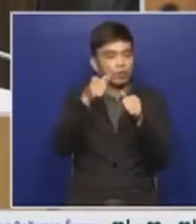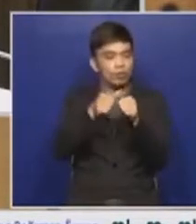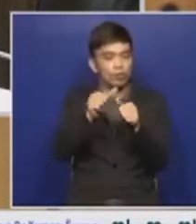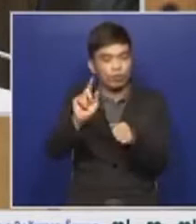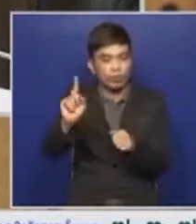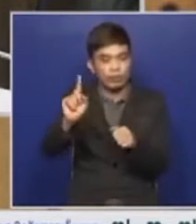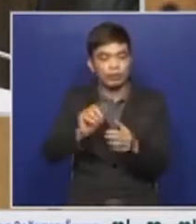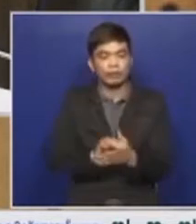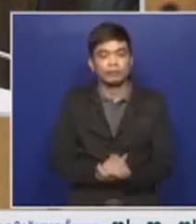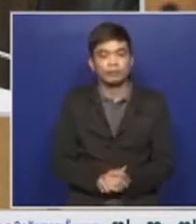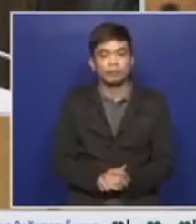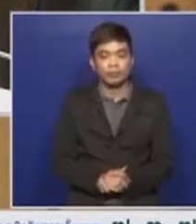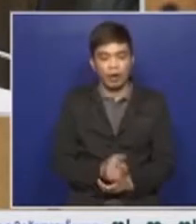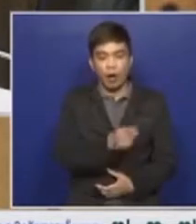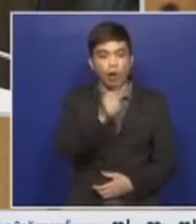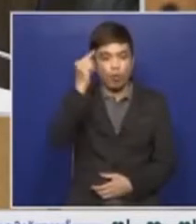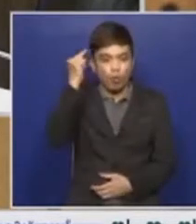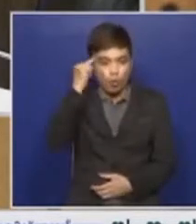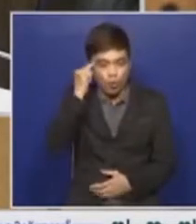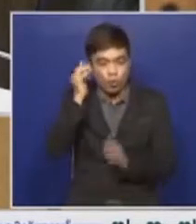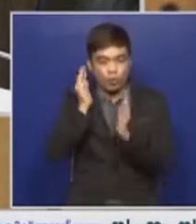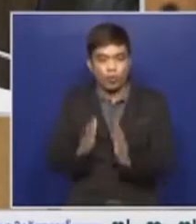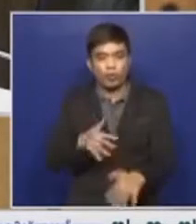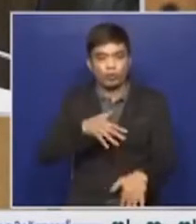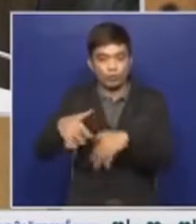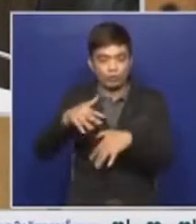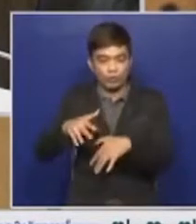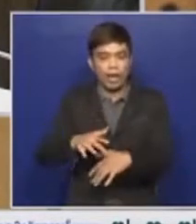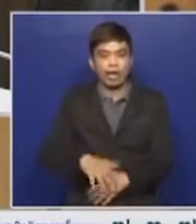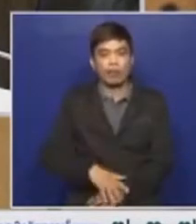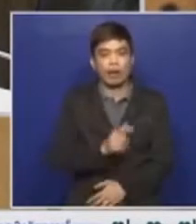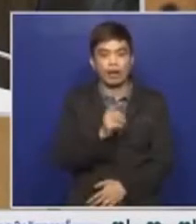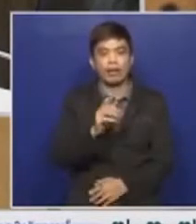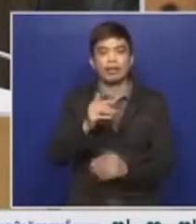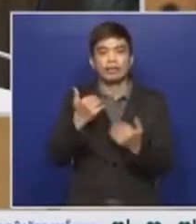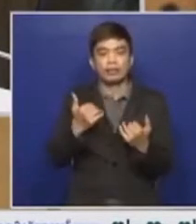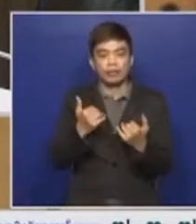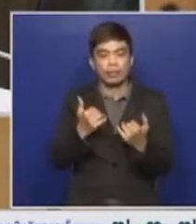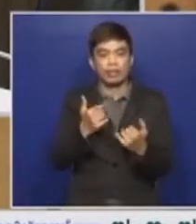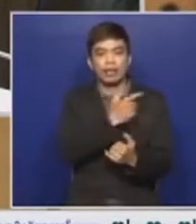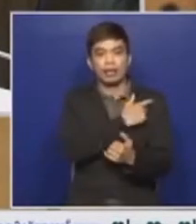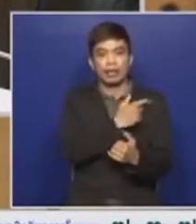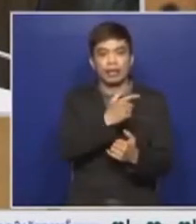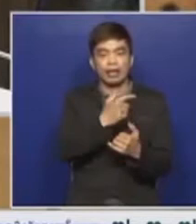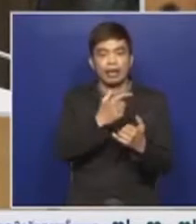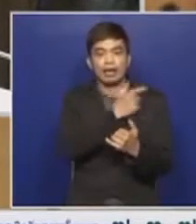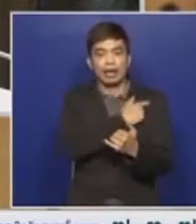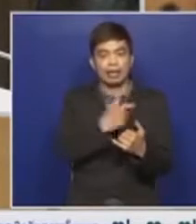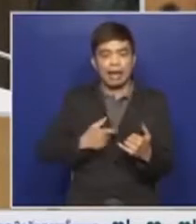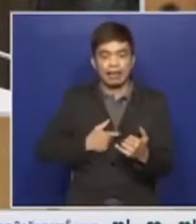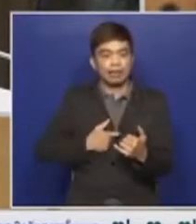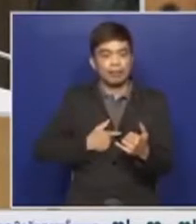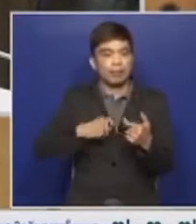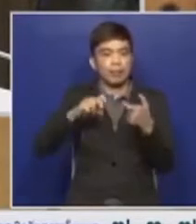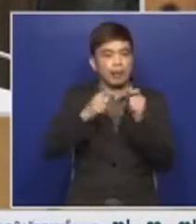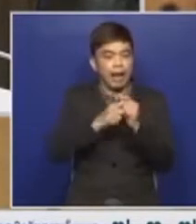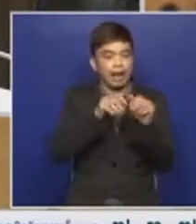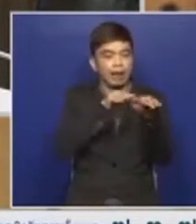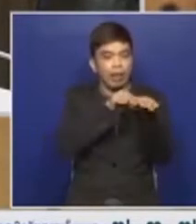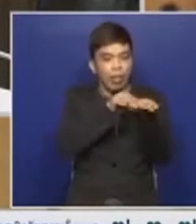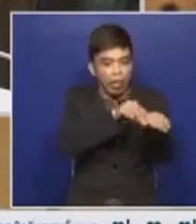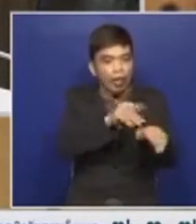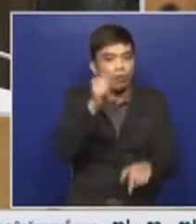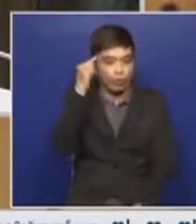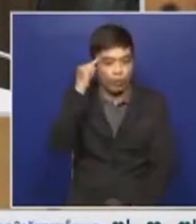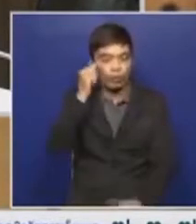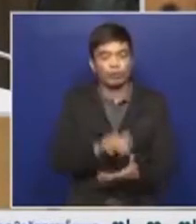พวกเขารู้ว่าสถาบันหลักของชาติมีบทบาทต่อการจราจรอย่างไรพวก